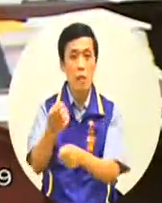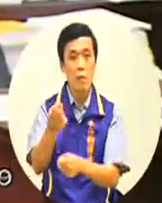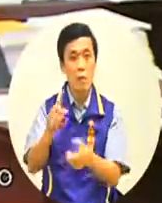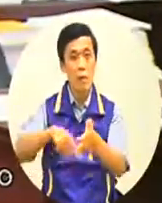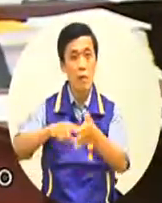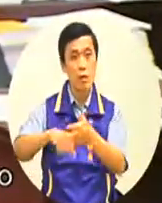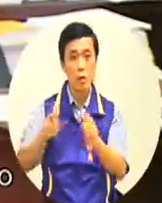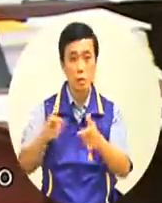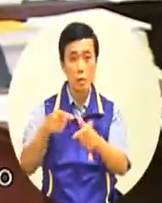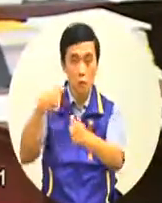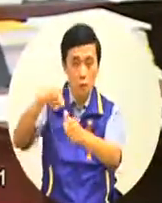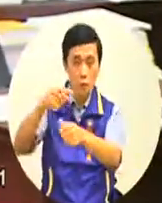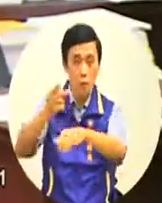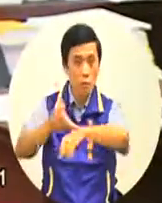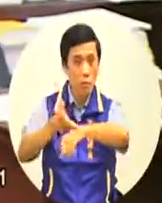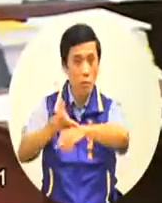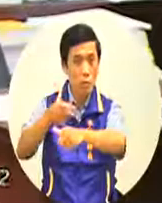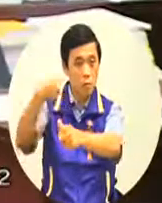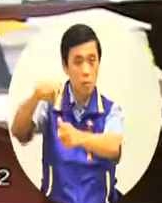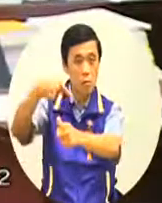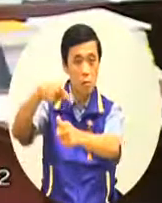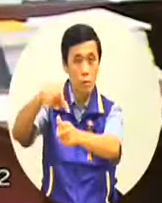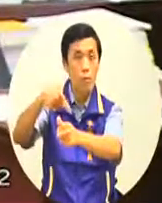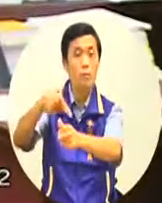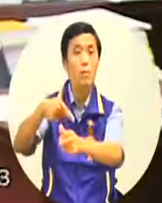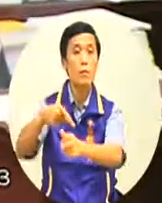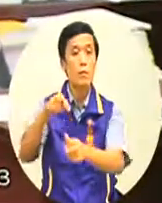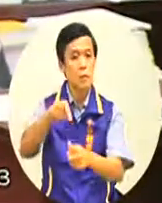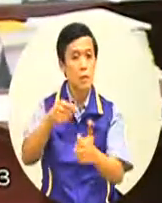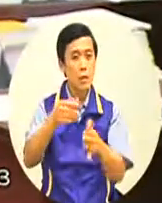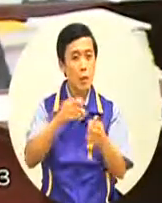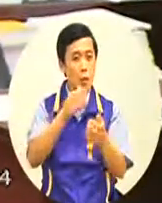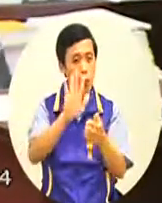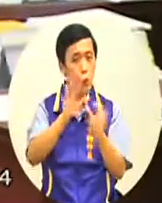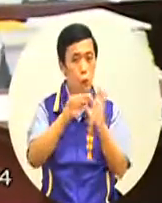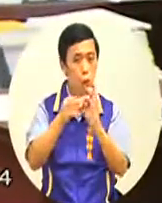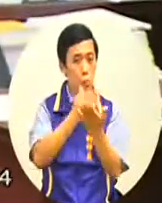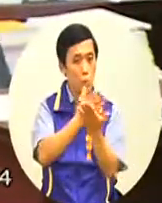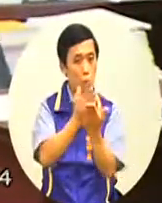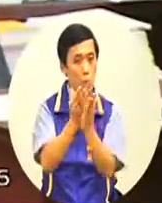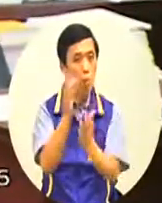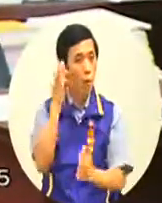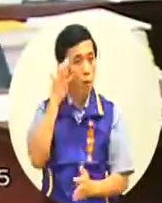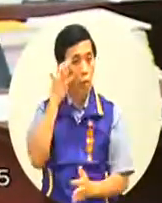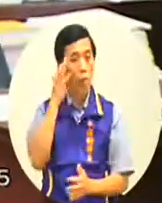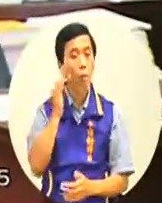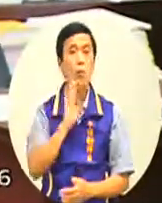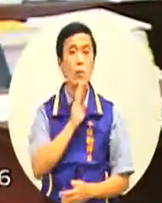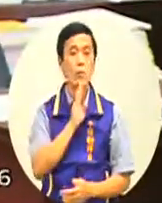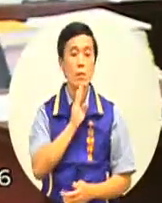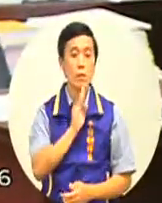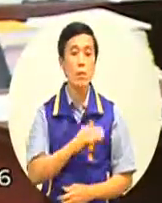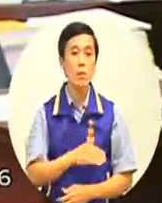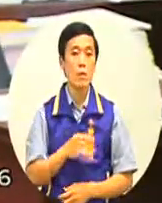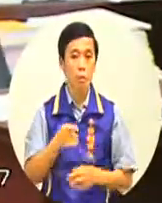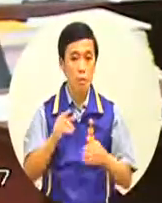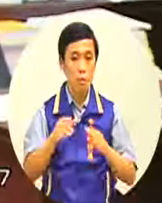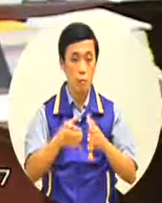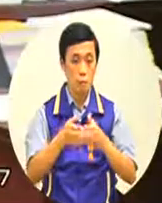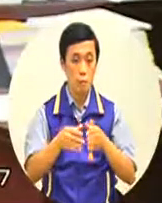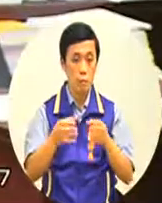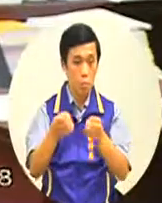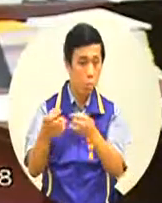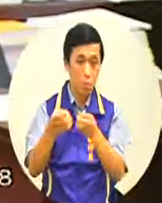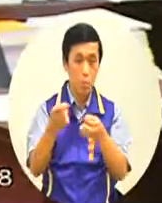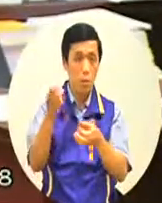让一些人愿意去钓鱼啊。所以这些相关的问题都很复杂，所以怎么样去透过更多的讨论，然后把资